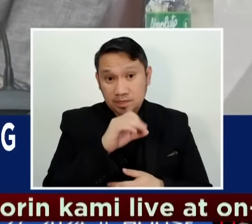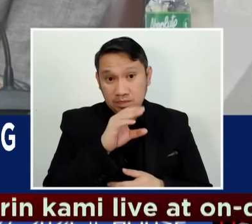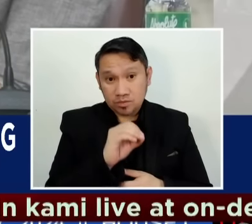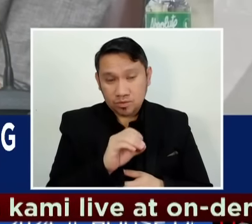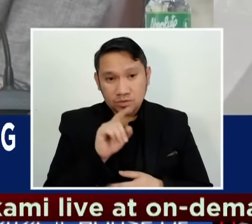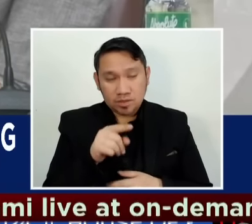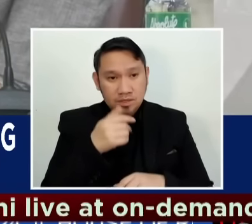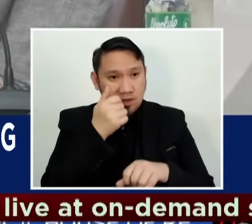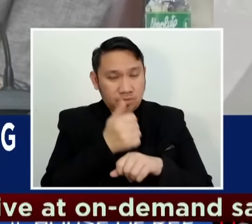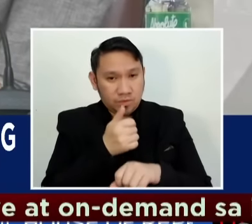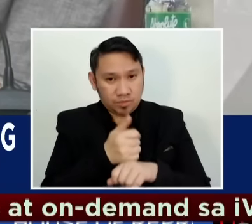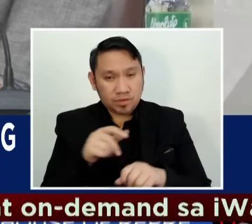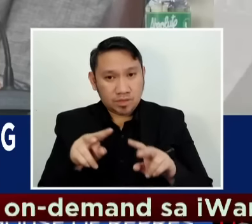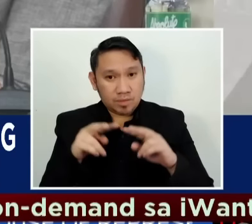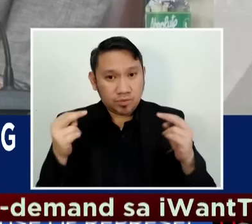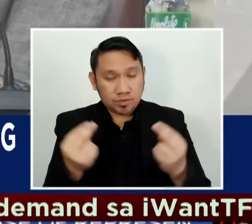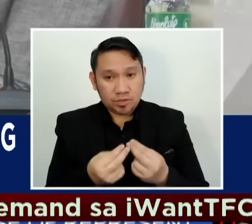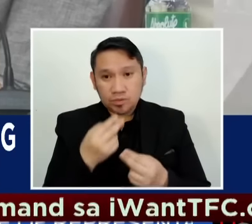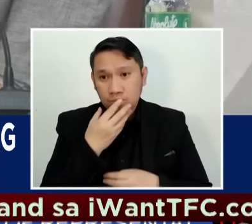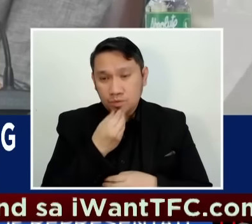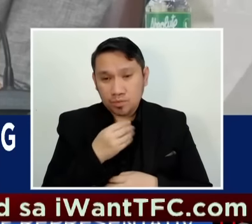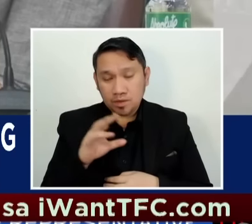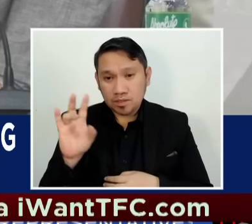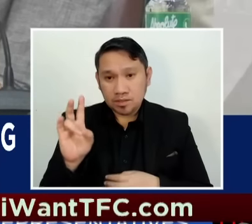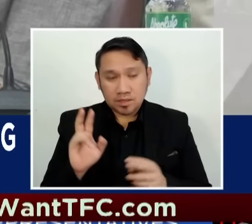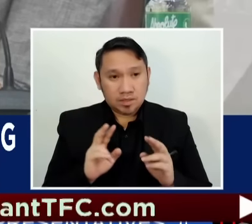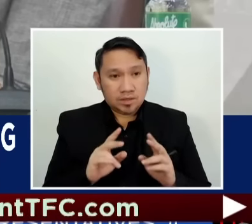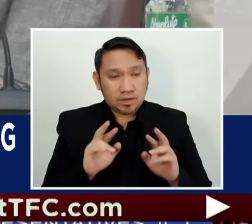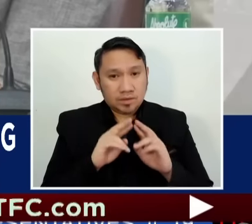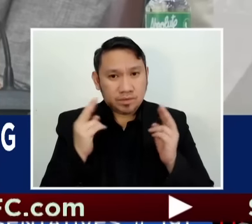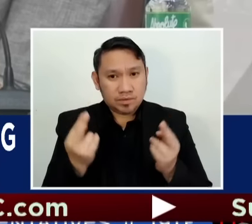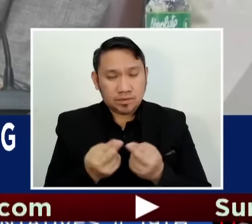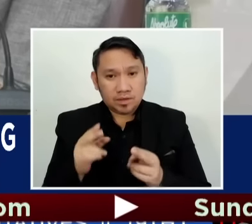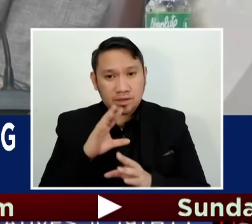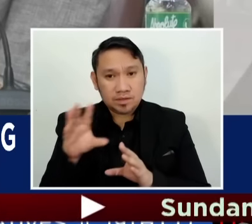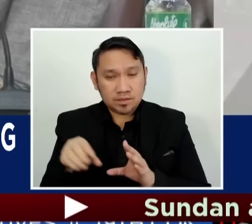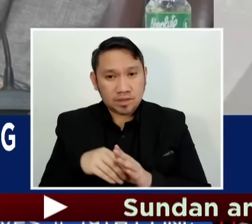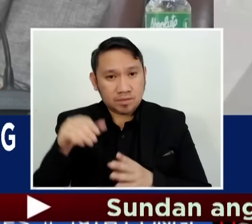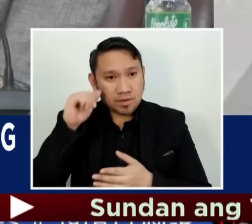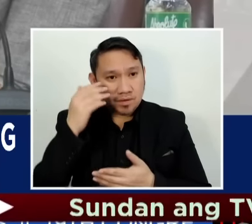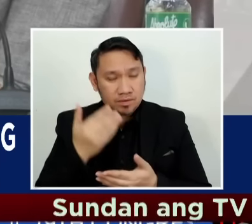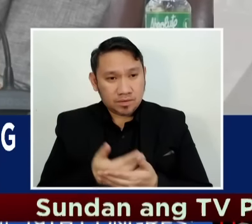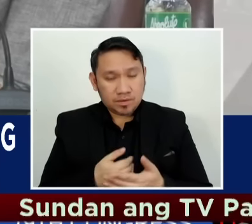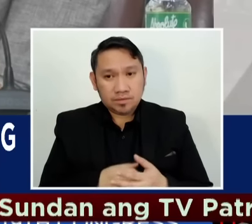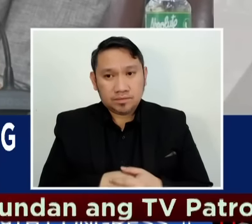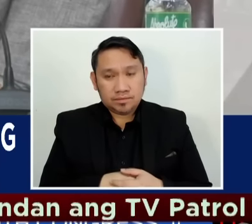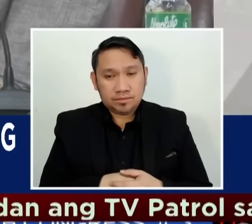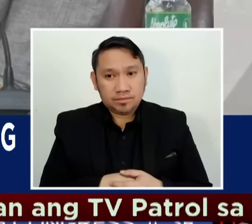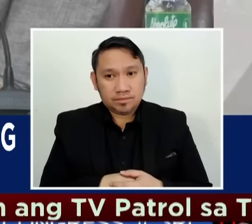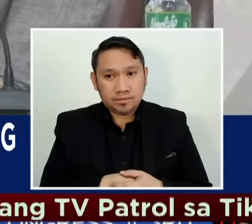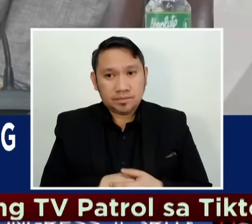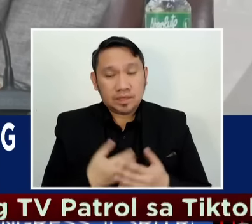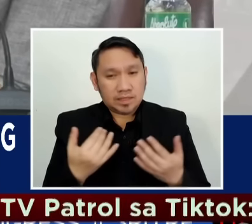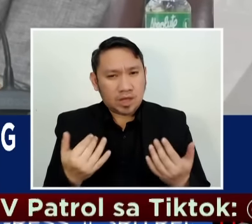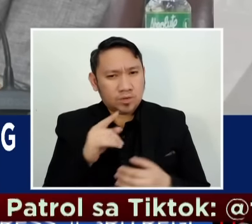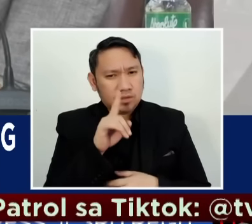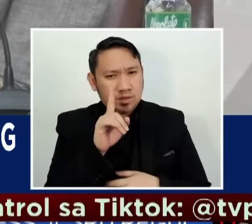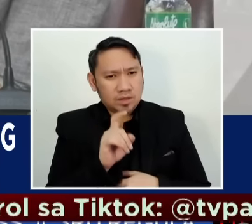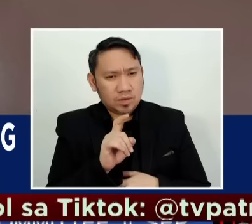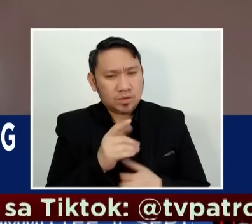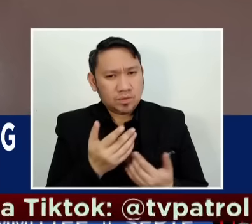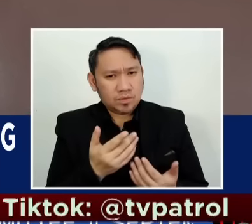inappoint niya sa mga posisyon doon ang nasa 7 kamag-anak, kabilang ang anak niya bilang confidential agent. Nang tanungin kung unethical